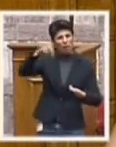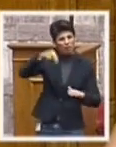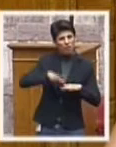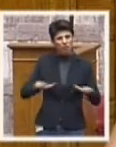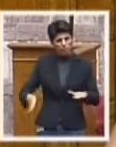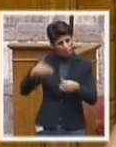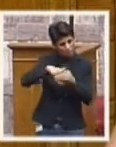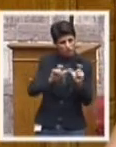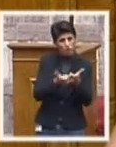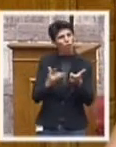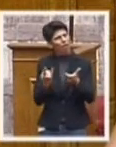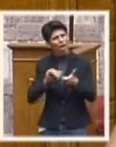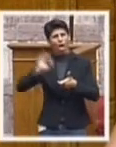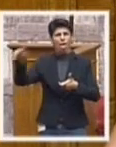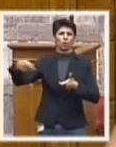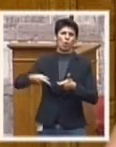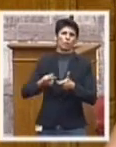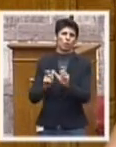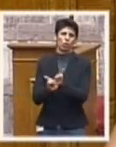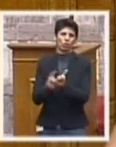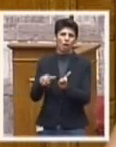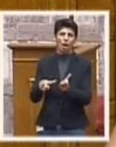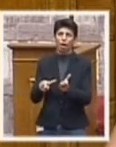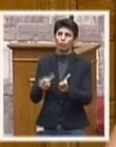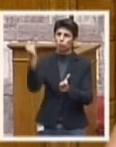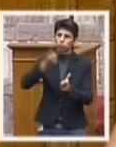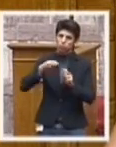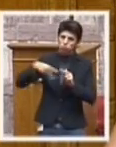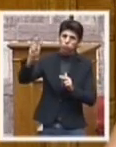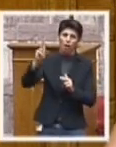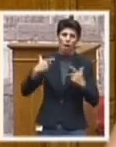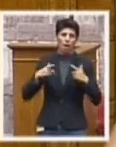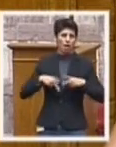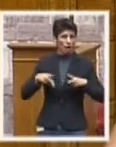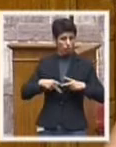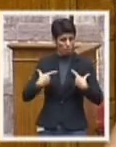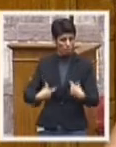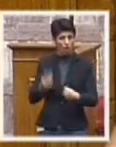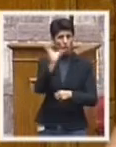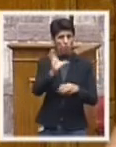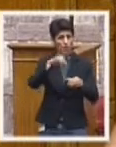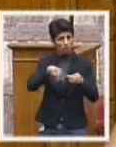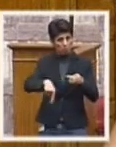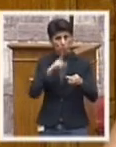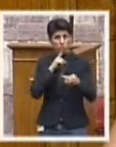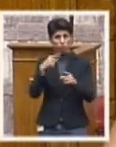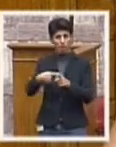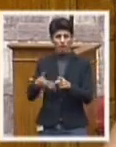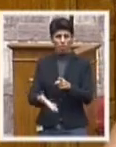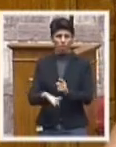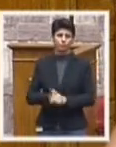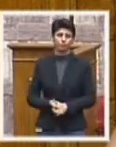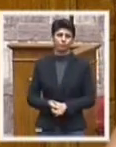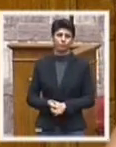οικογένειας. Τα ποσοστά αυτά είναι αρκετά υψηλά για ένα κράτος μέλος Ευρωπαϊκής Ένωσης, όπως είναι η χώρα μας. Για